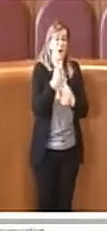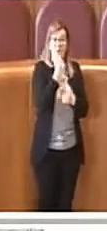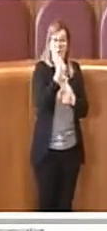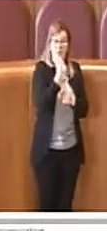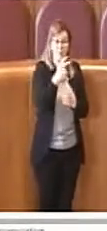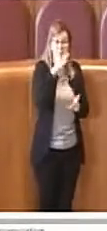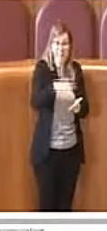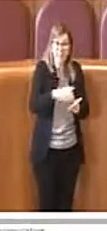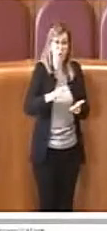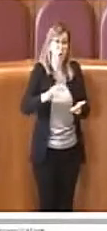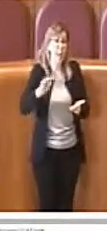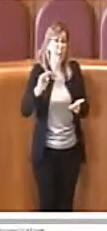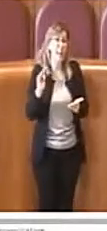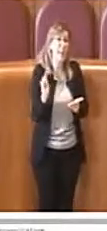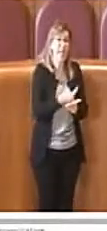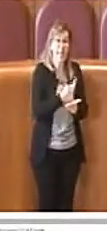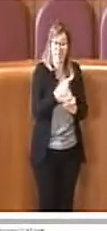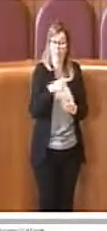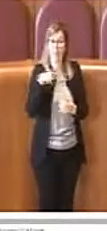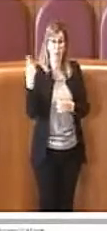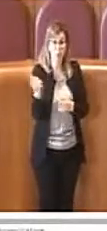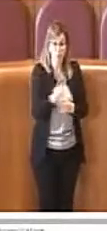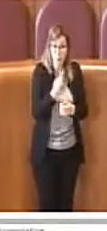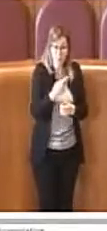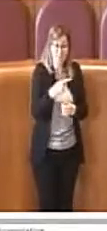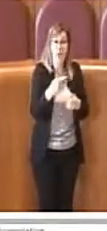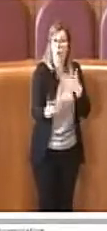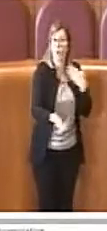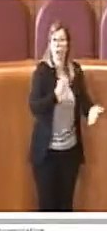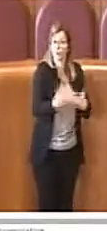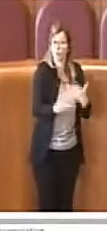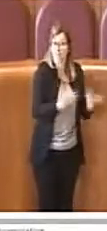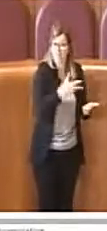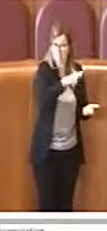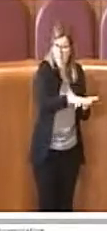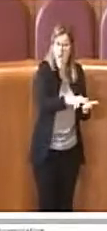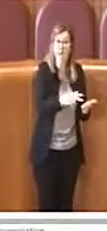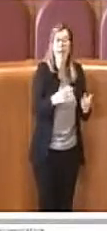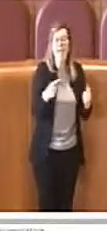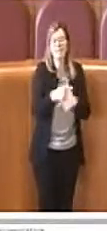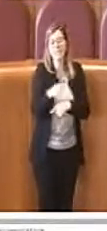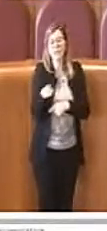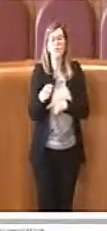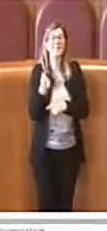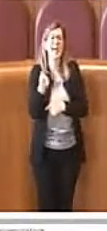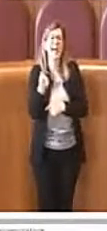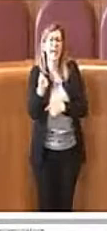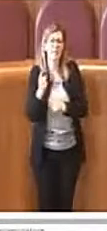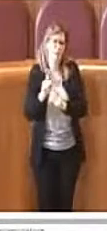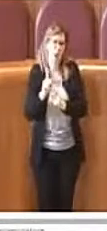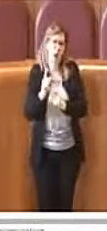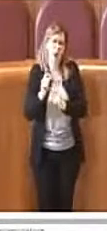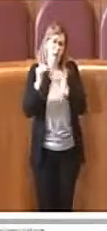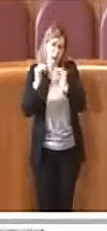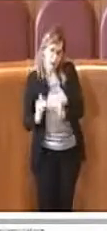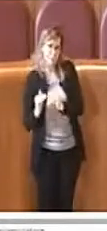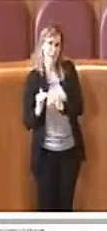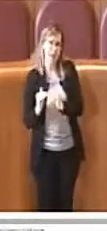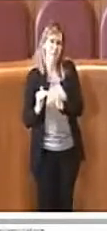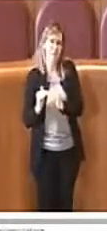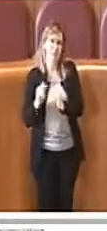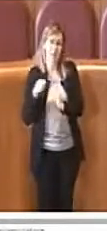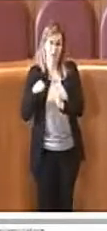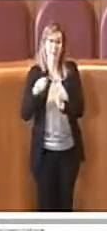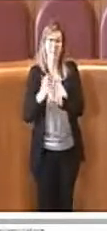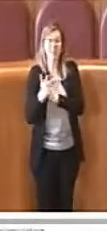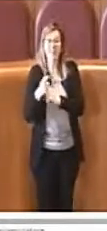court immediatamente con un'ordinanza d'urgenza, un conto è abbattere una tariffa che a quel punto deve passare al vaglio dell'aula